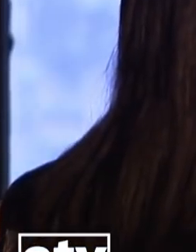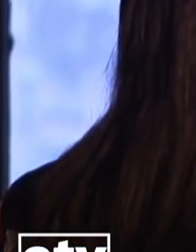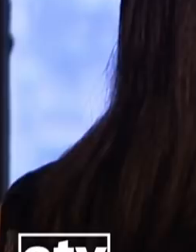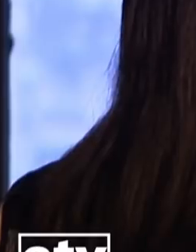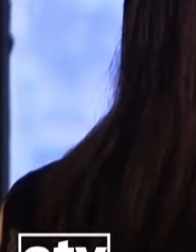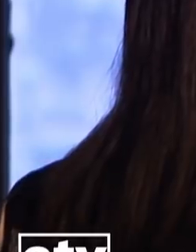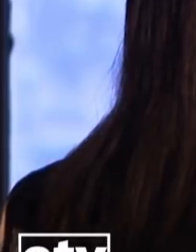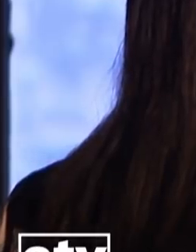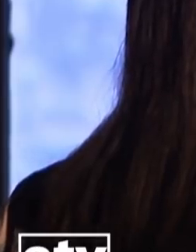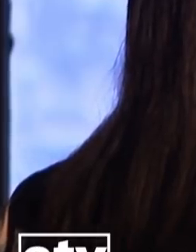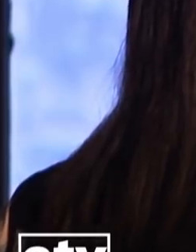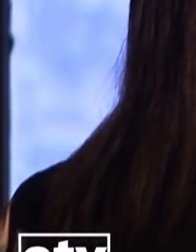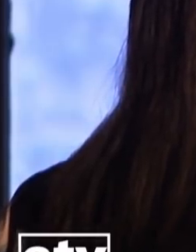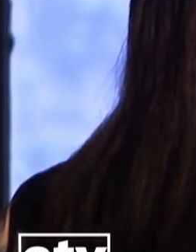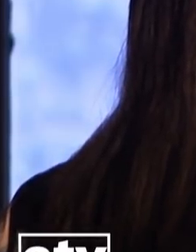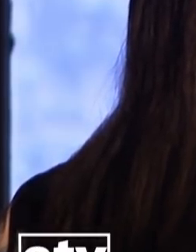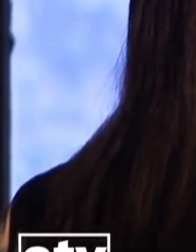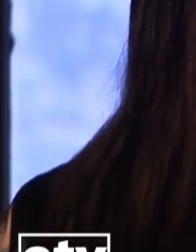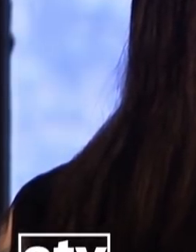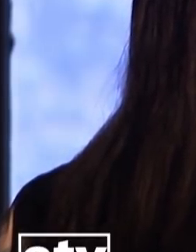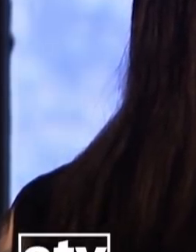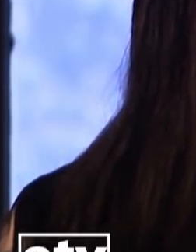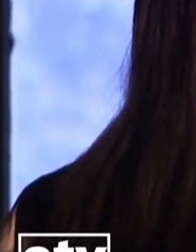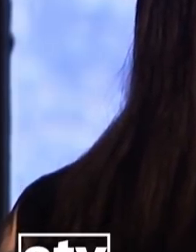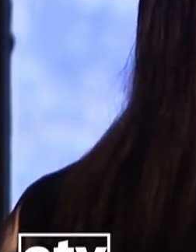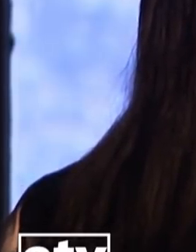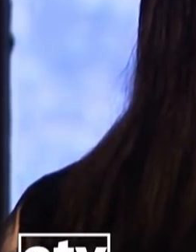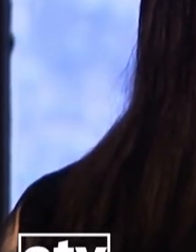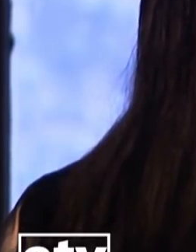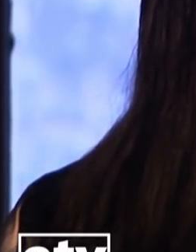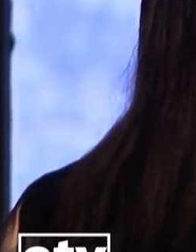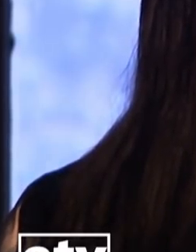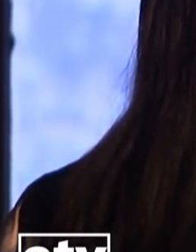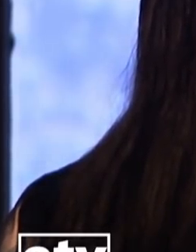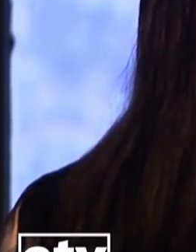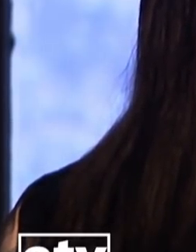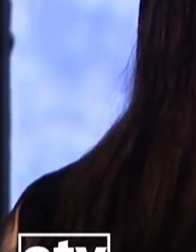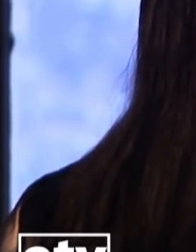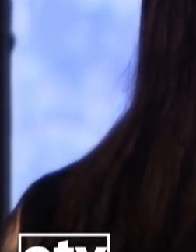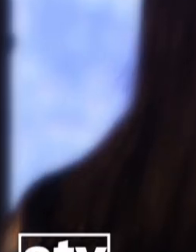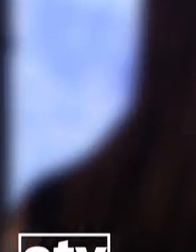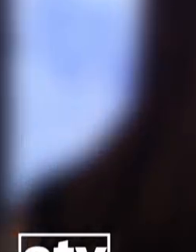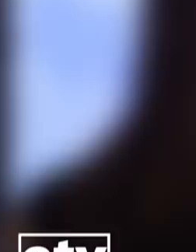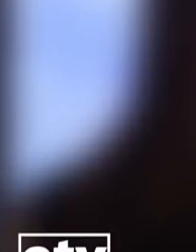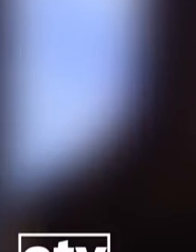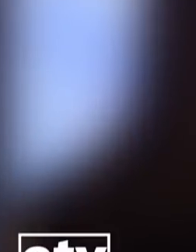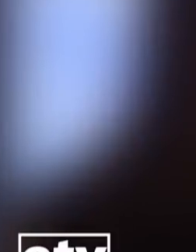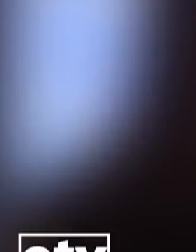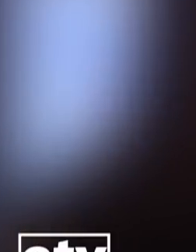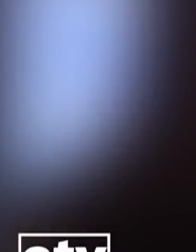ከፈለጉ በ8335 ወይም በ952 ነፃ የስልክ መስመሮች ላይ ይደውሉ።